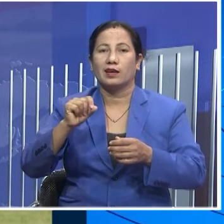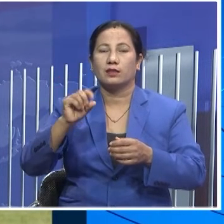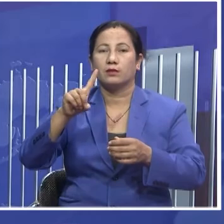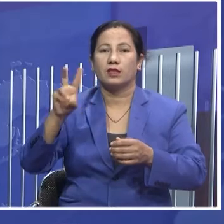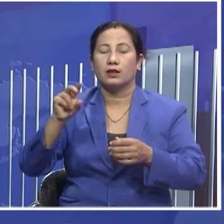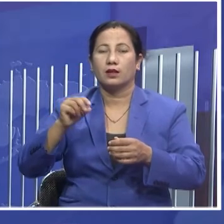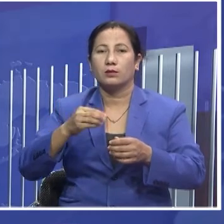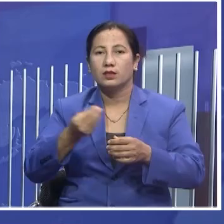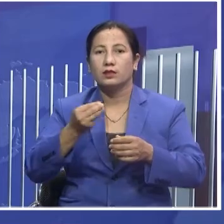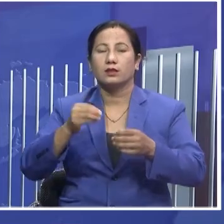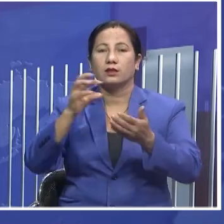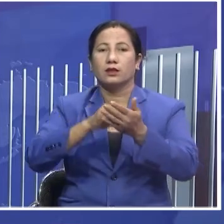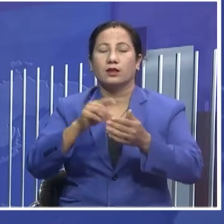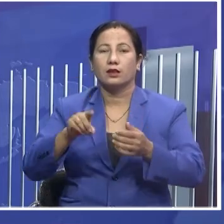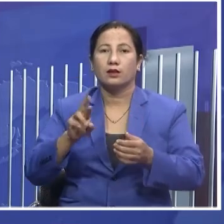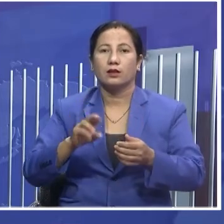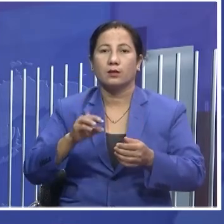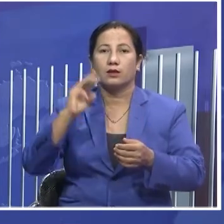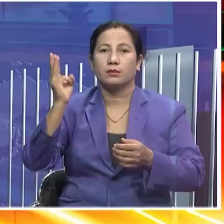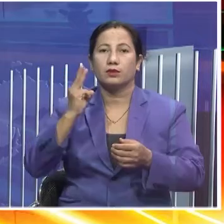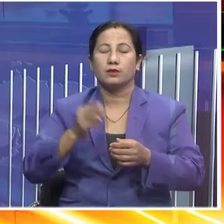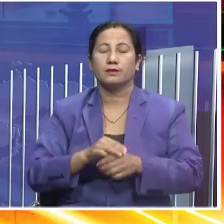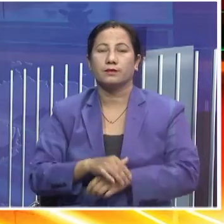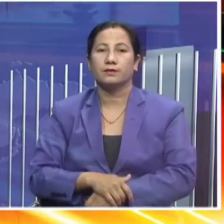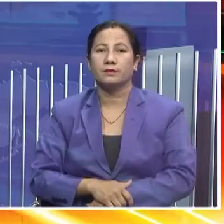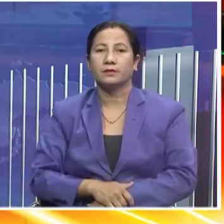छ। अब मौसम।